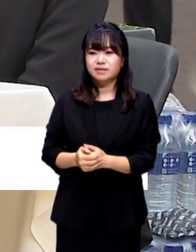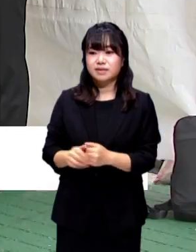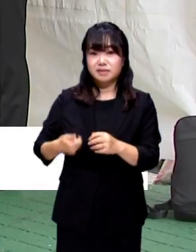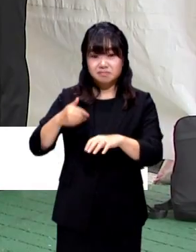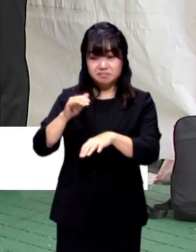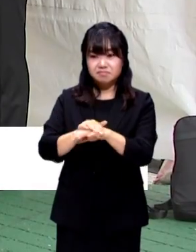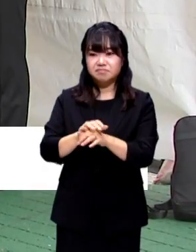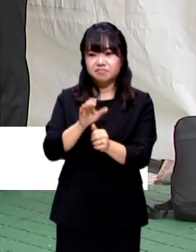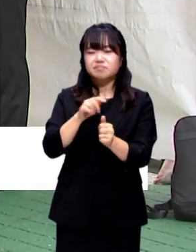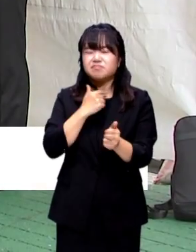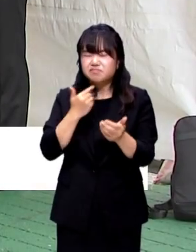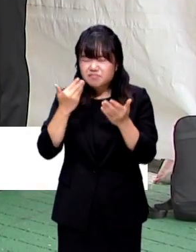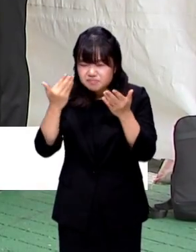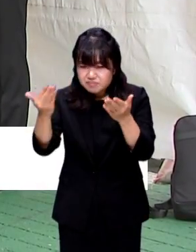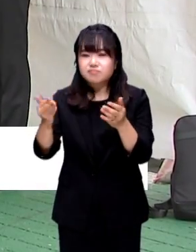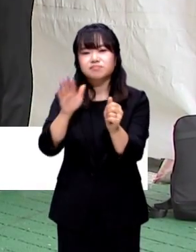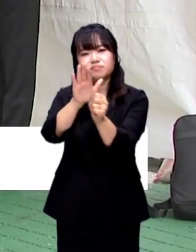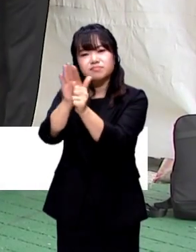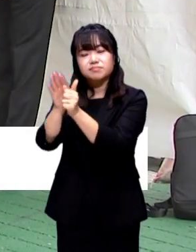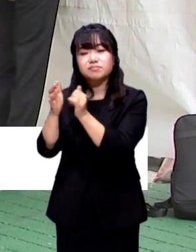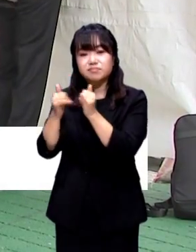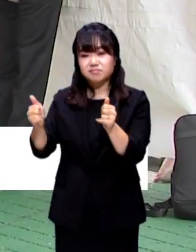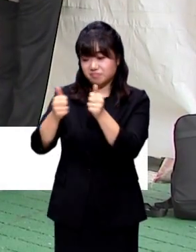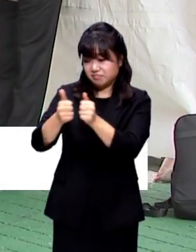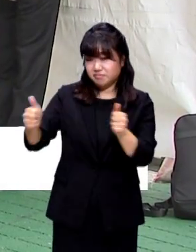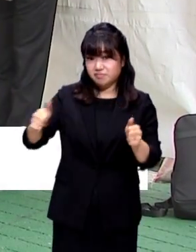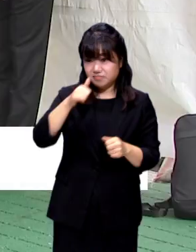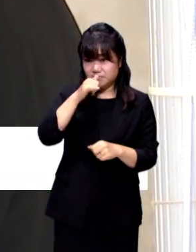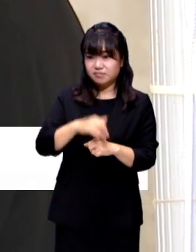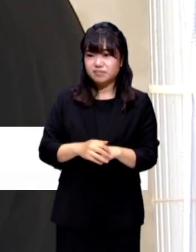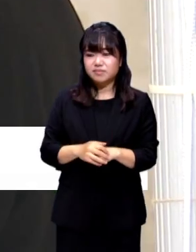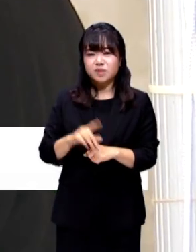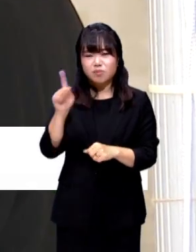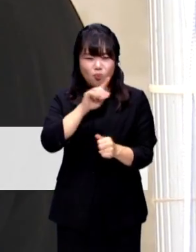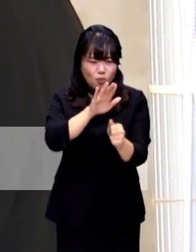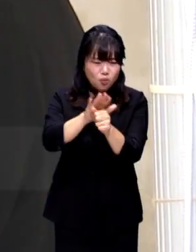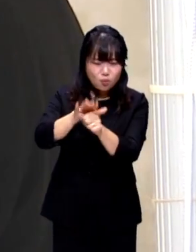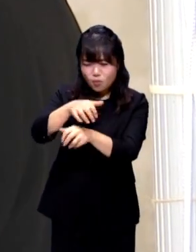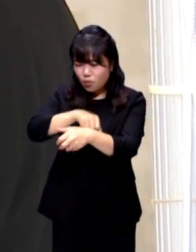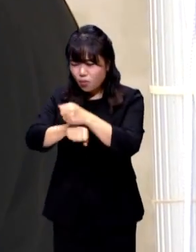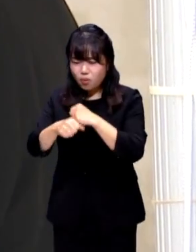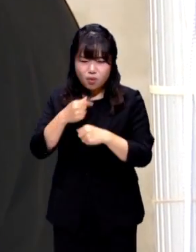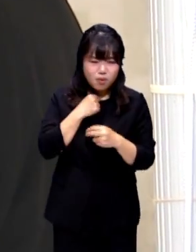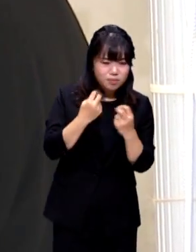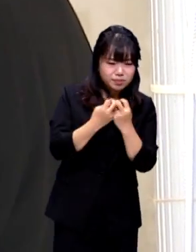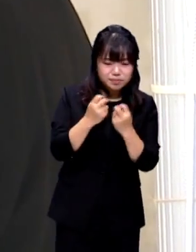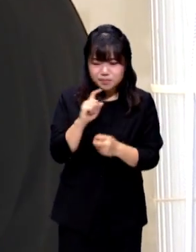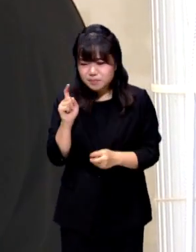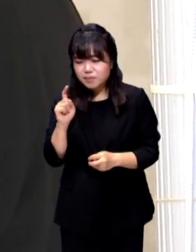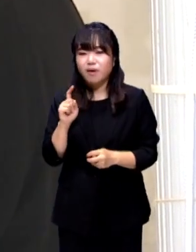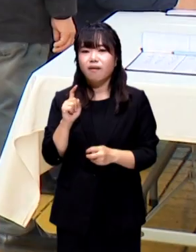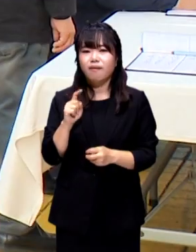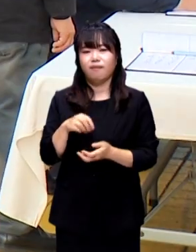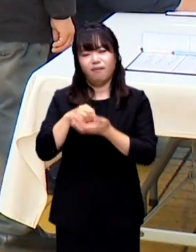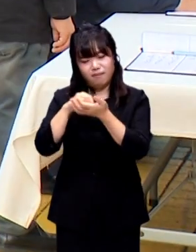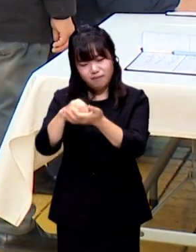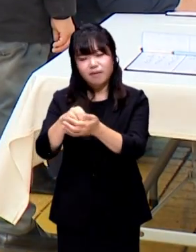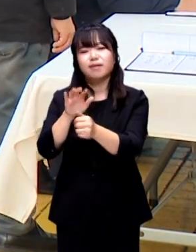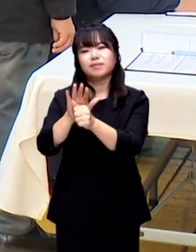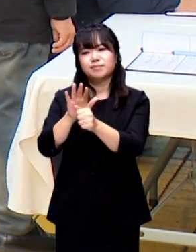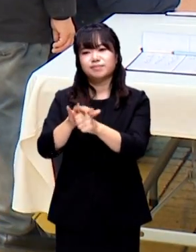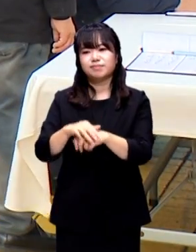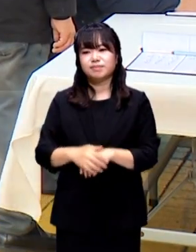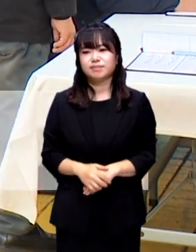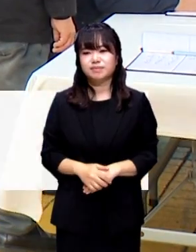맡고 있는 자원봉사자들도 있습니다. 무슨 일이라도 해야 할 것 같아 선뜻 나섰습니다.